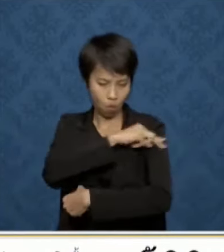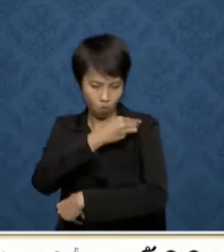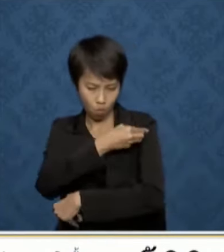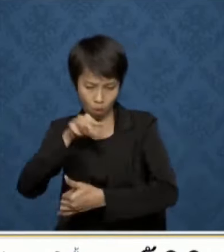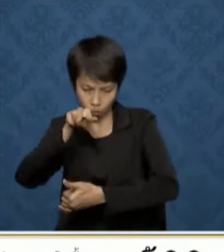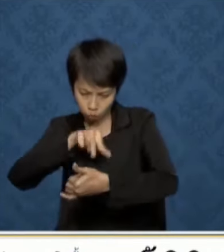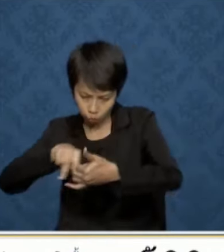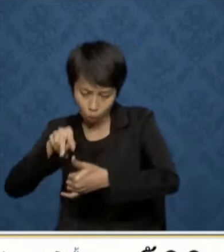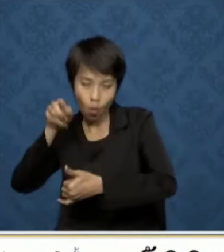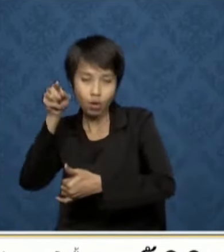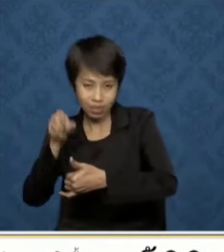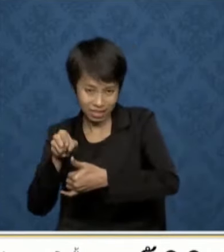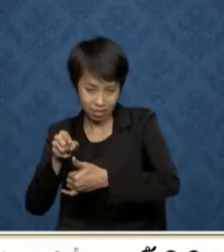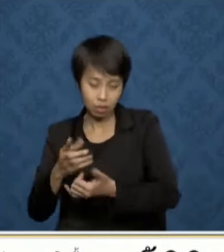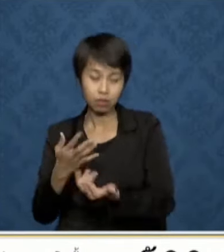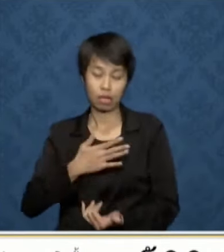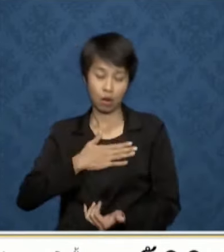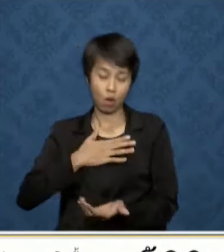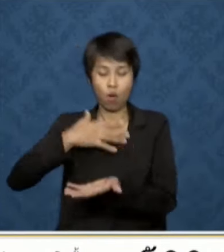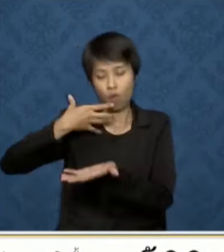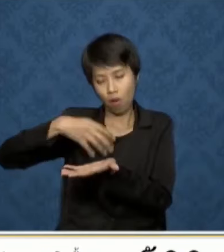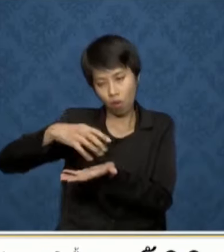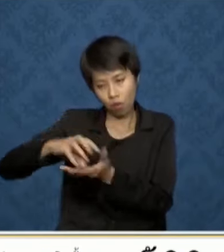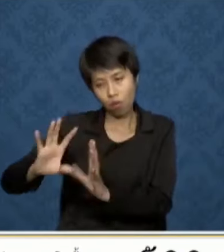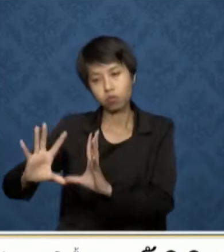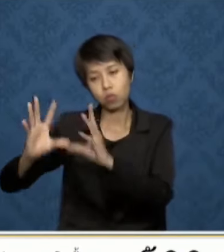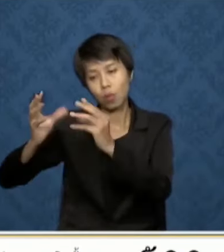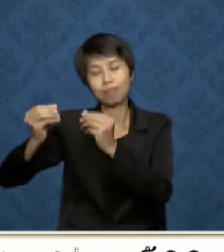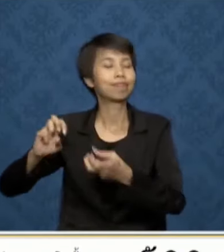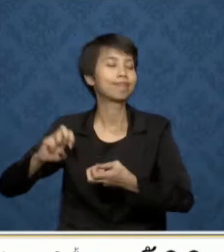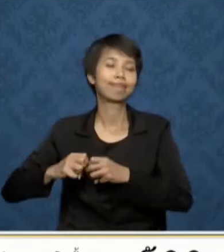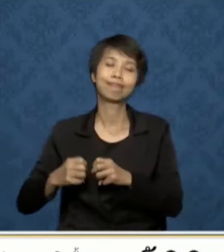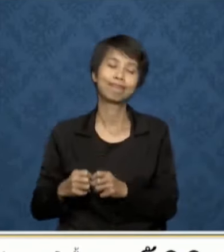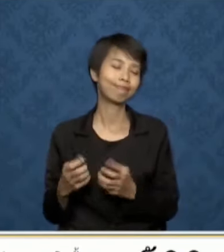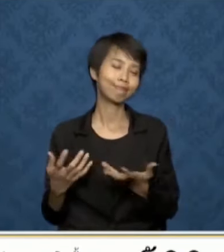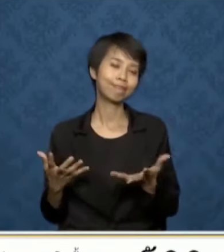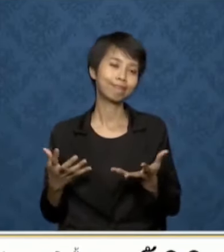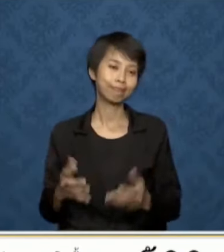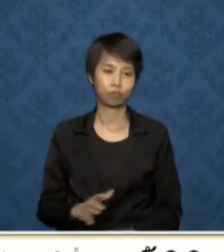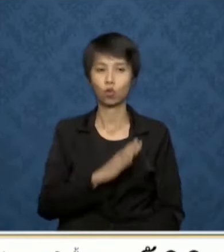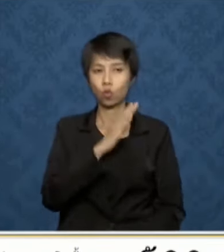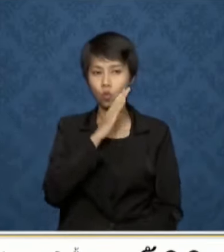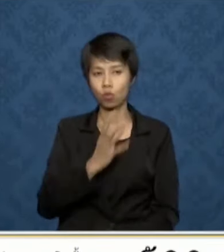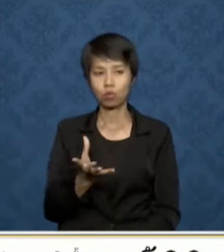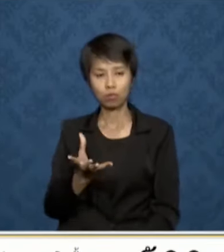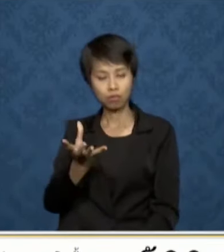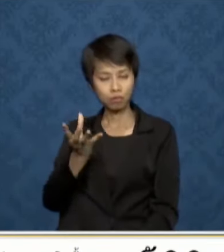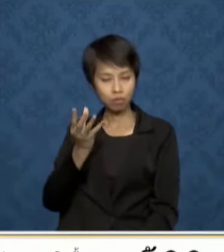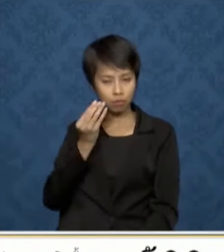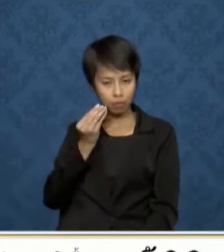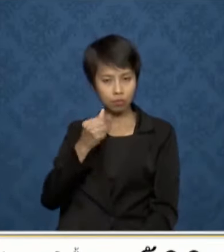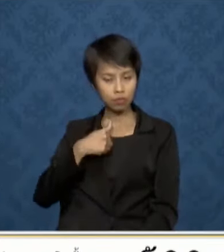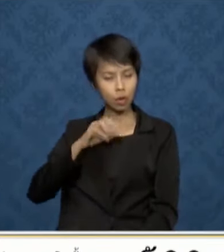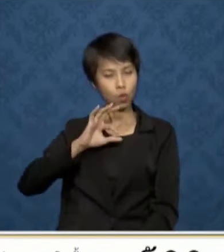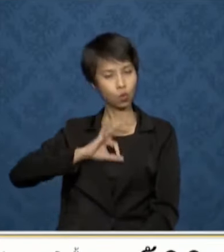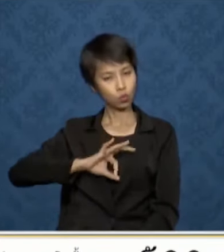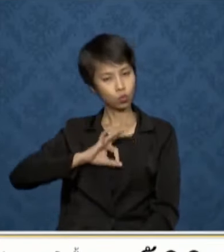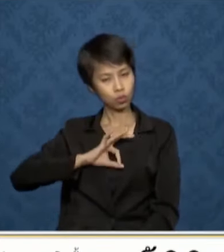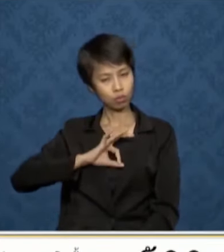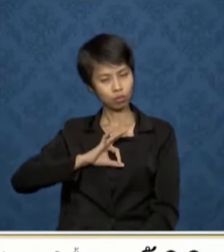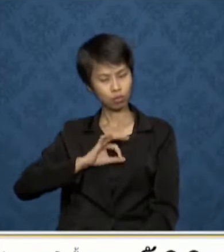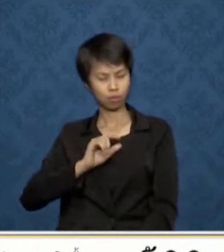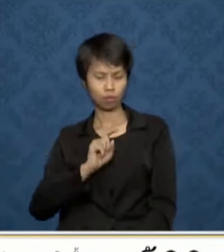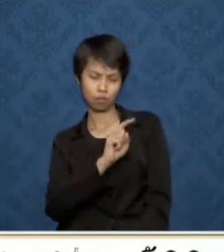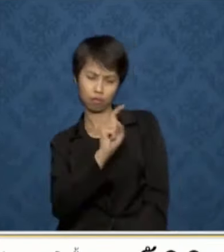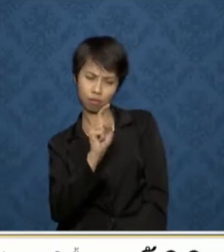งถ้าฟงแลวมัโฟลไปจนจบก็ไมนามีอะไรแต่ถาฟังแล้รู้สึกว่าม